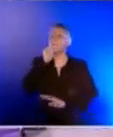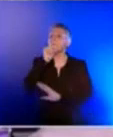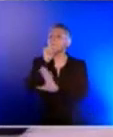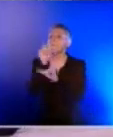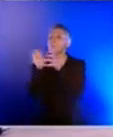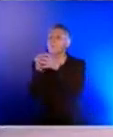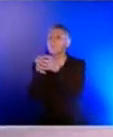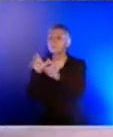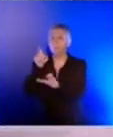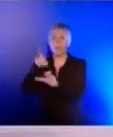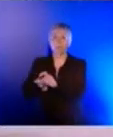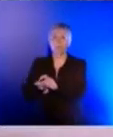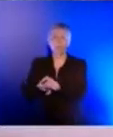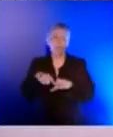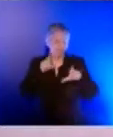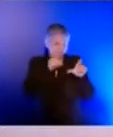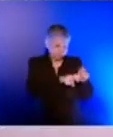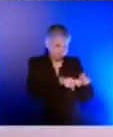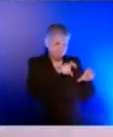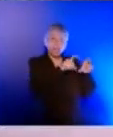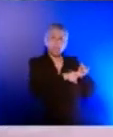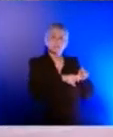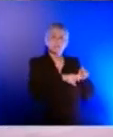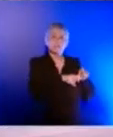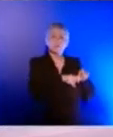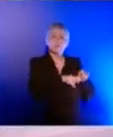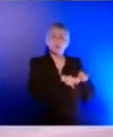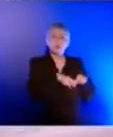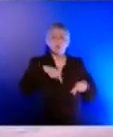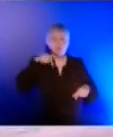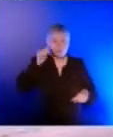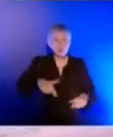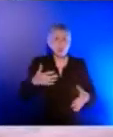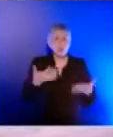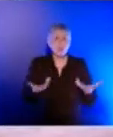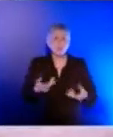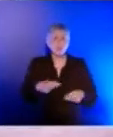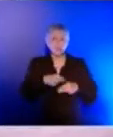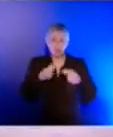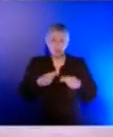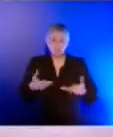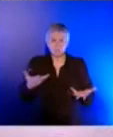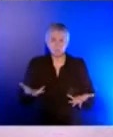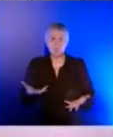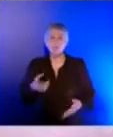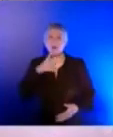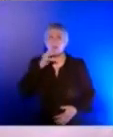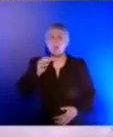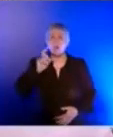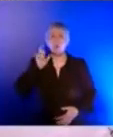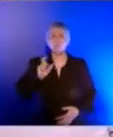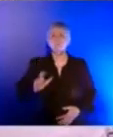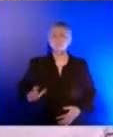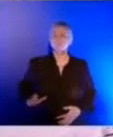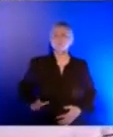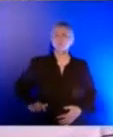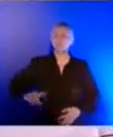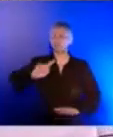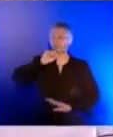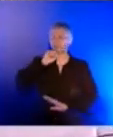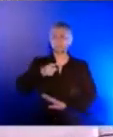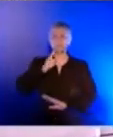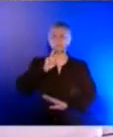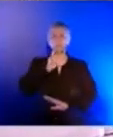αυτή έχει καθοριστεί στο σύγχρονο καπιταλισμό, ενώ και στην ίδια την Ευρώπη